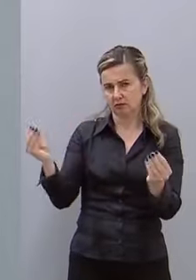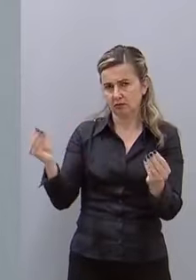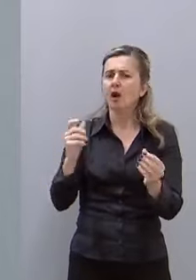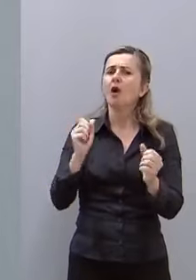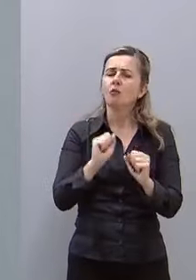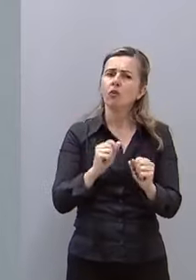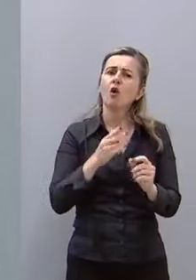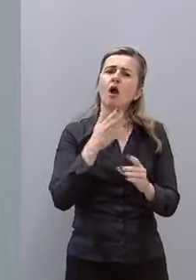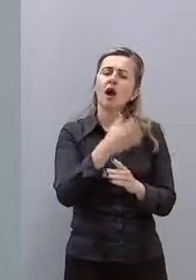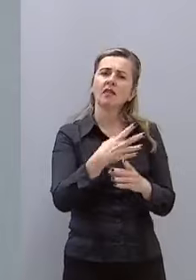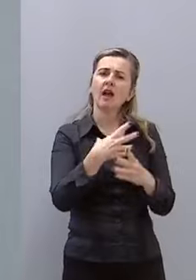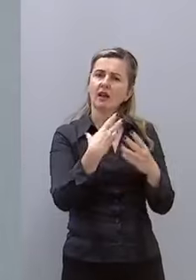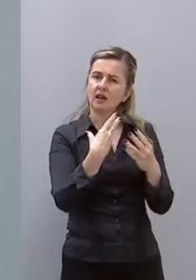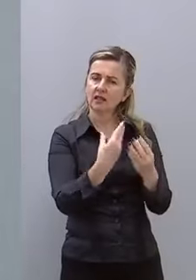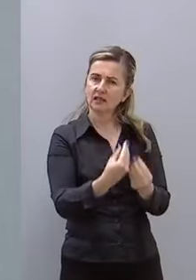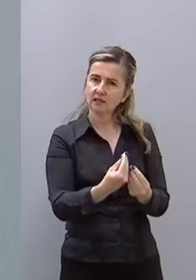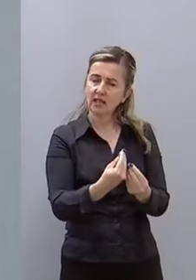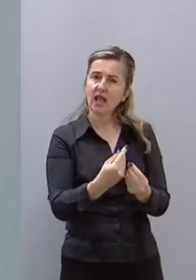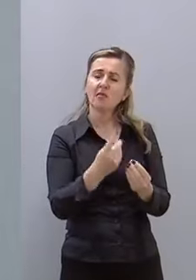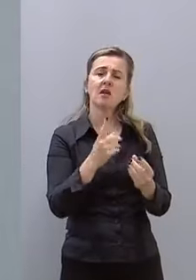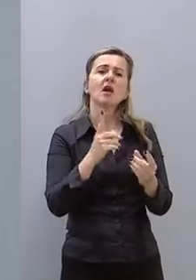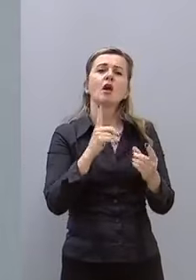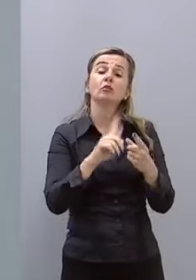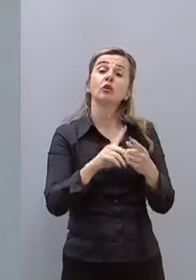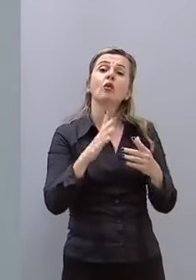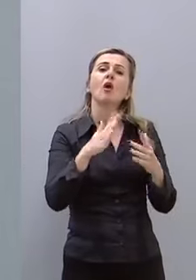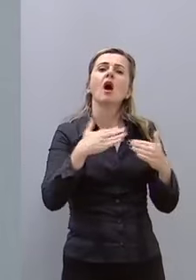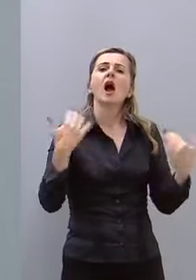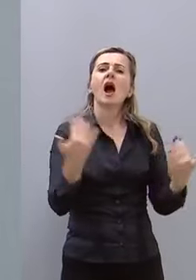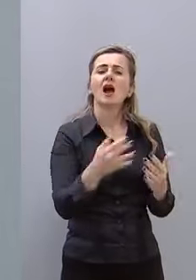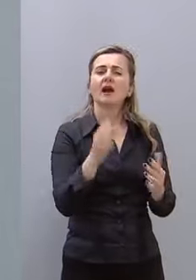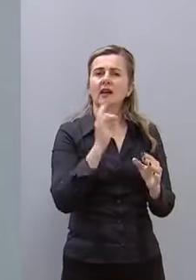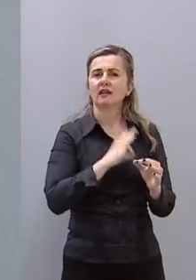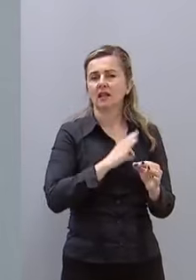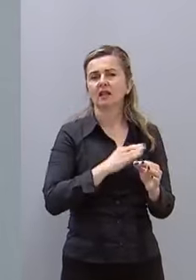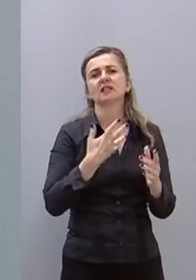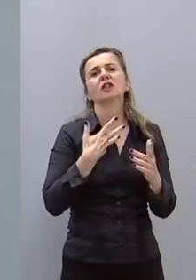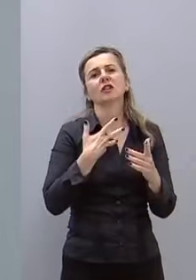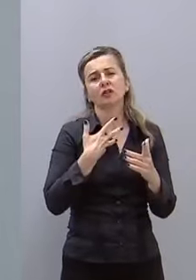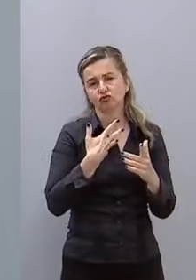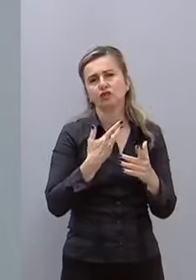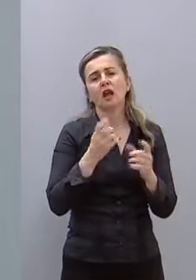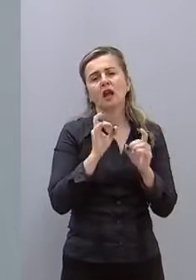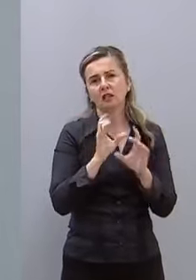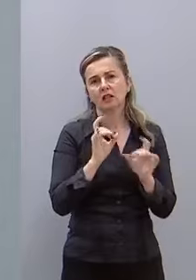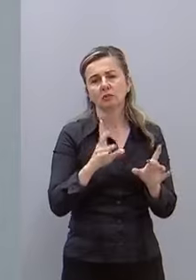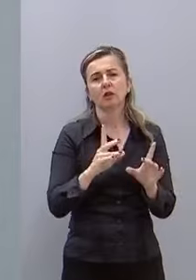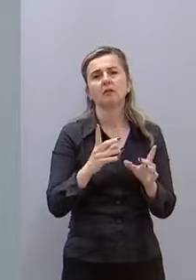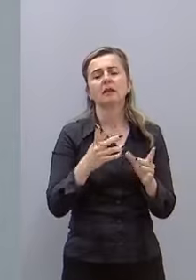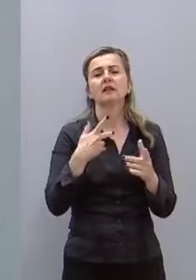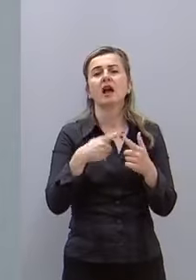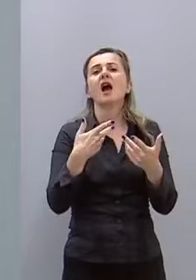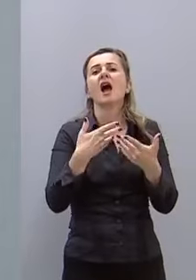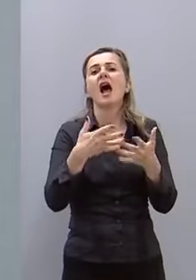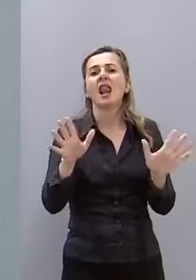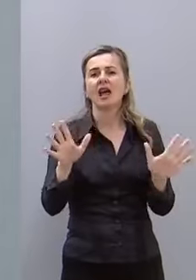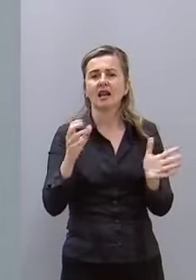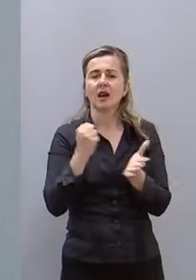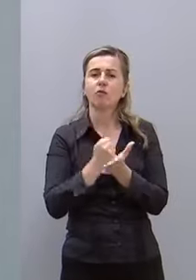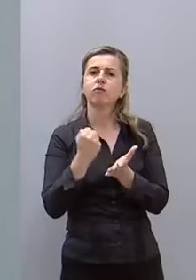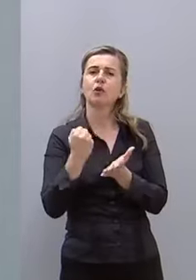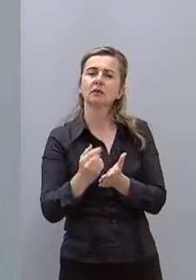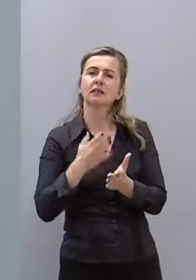de senza limitazione dell'area interessata in proprietà indisponibilità quindi è un ulteriore dicevamo allargamento della possibilità